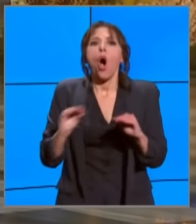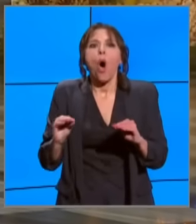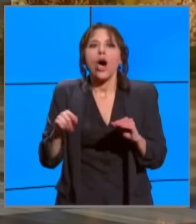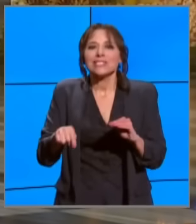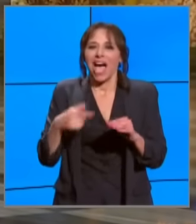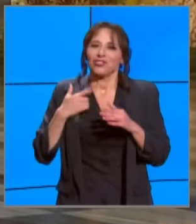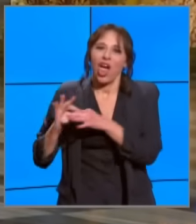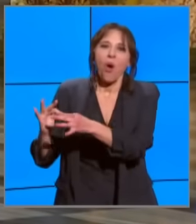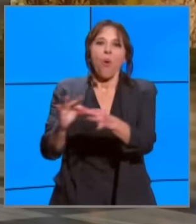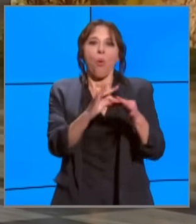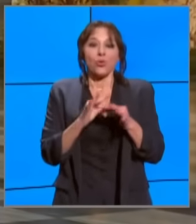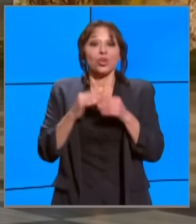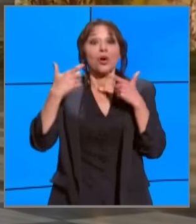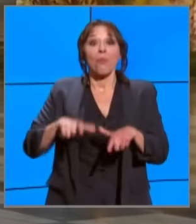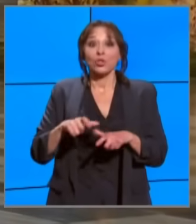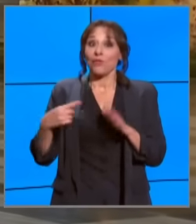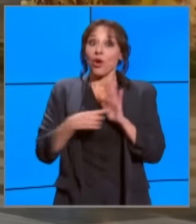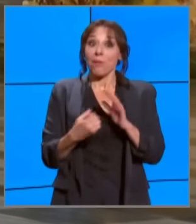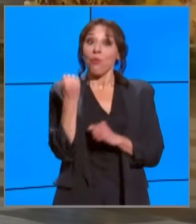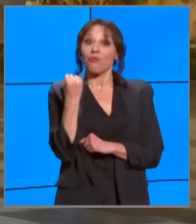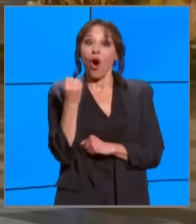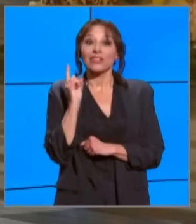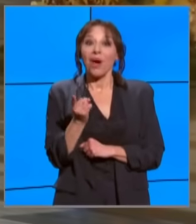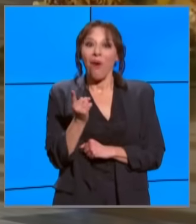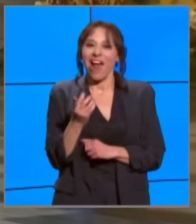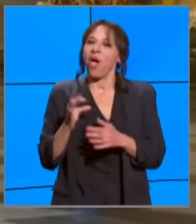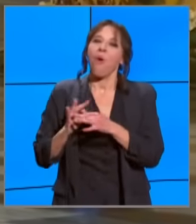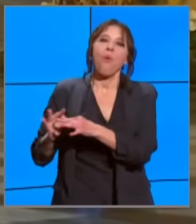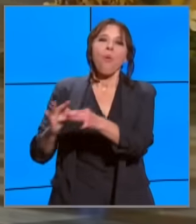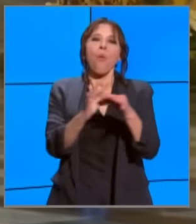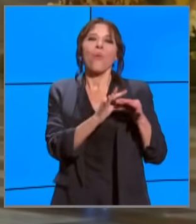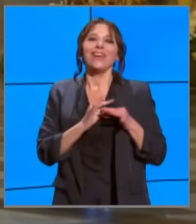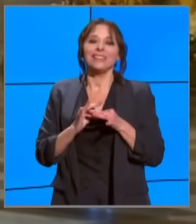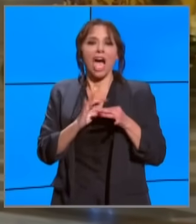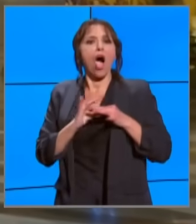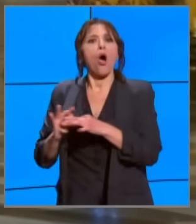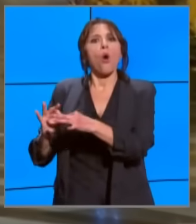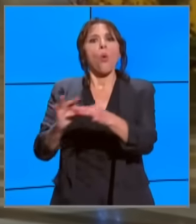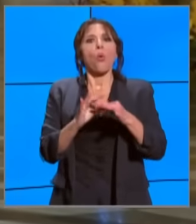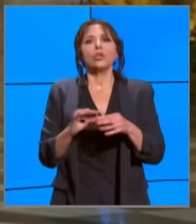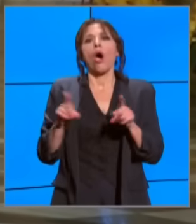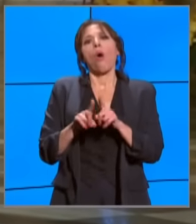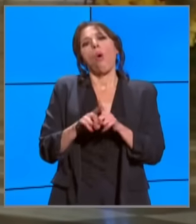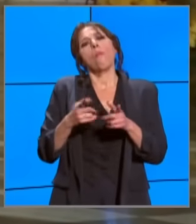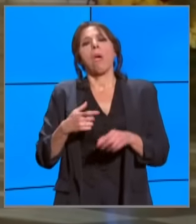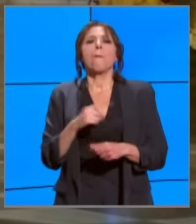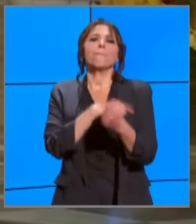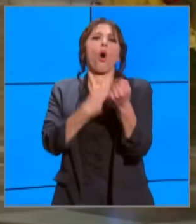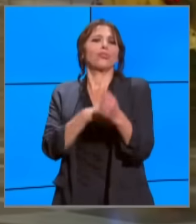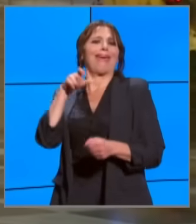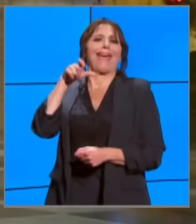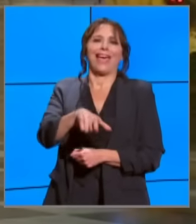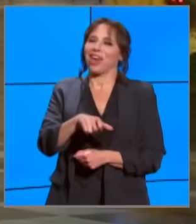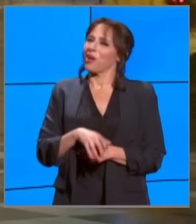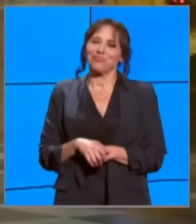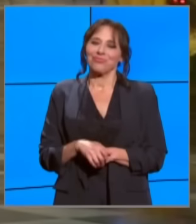della Repubblica è la sua unità unità non come risultato di un potere che si impone l'unità della